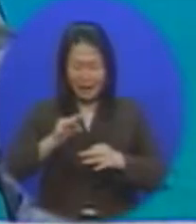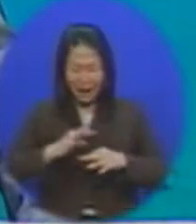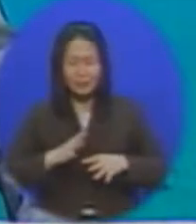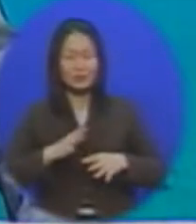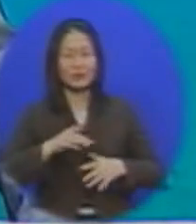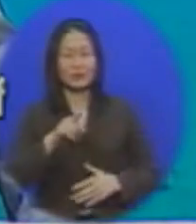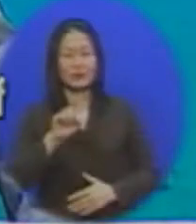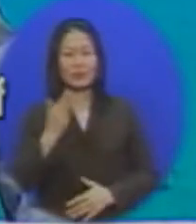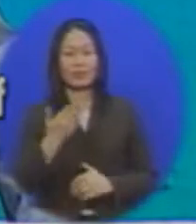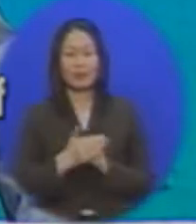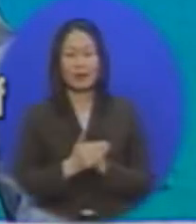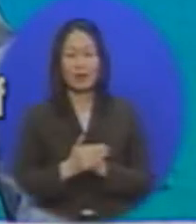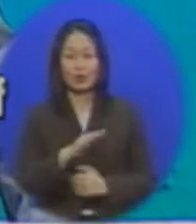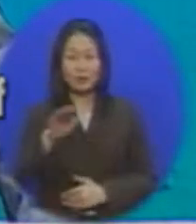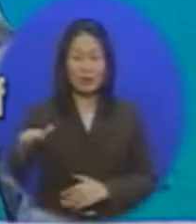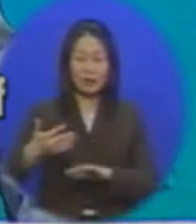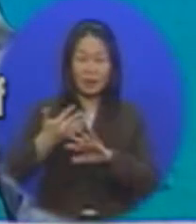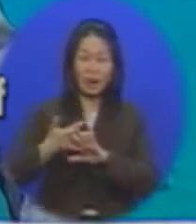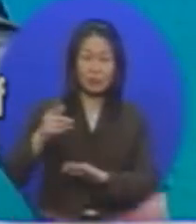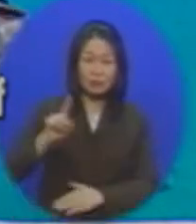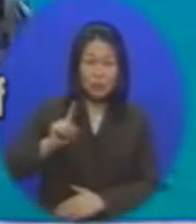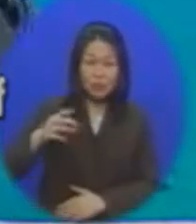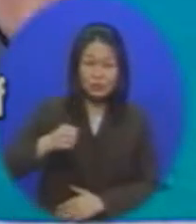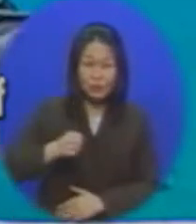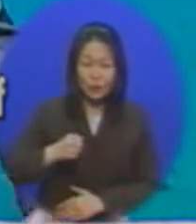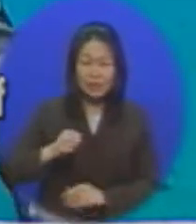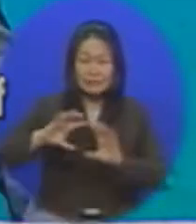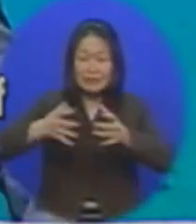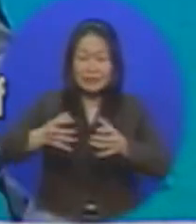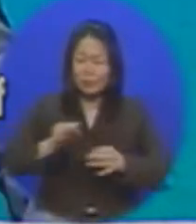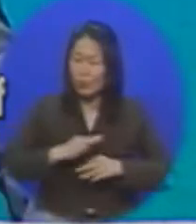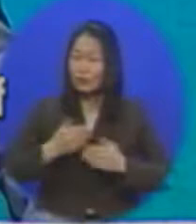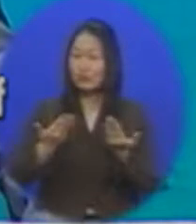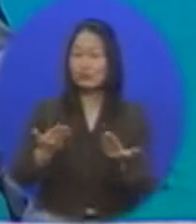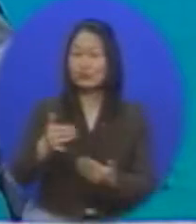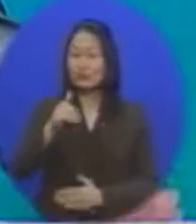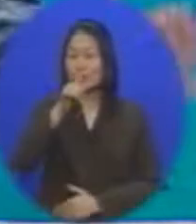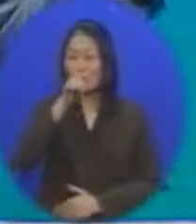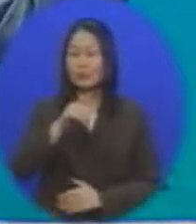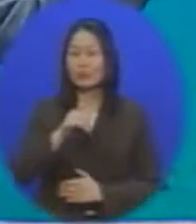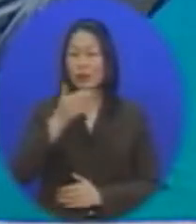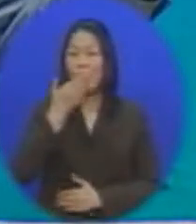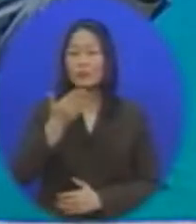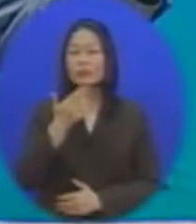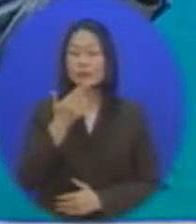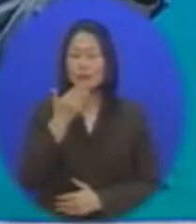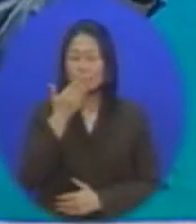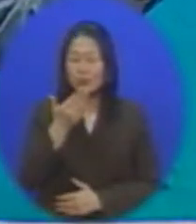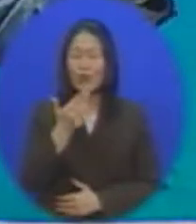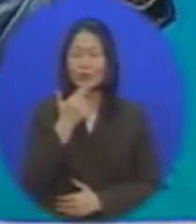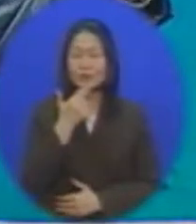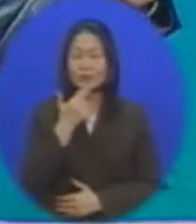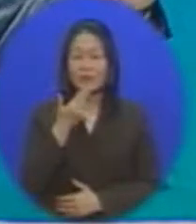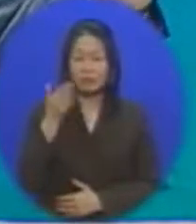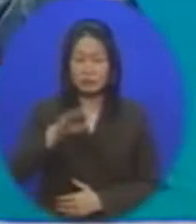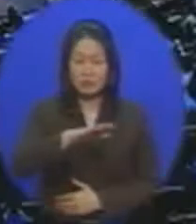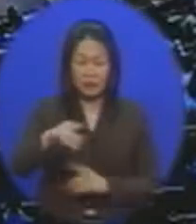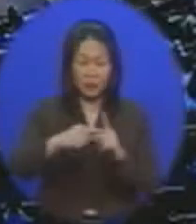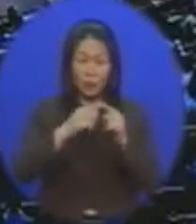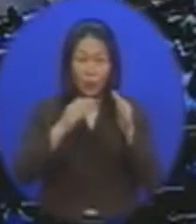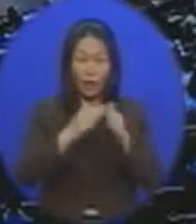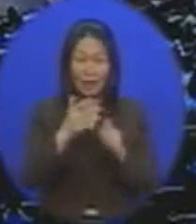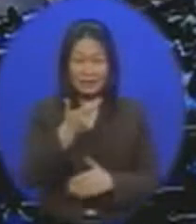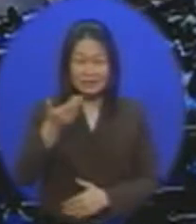놀라요 우리가 다른 어떤 것으로 세상을 놀래 킬 수가 없어요 우리 예배당이 크지만 건물로 이보다